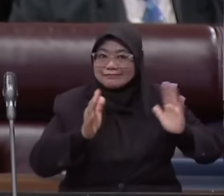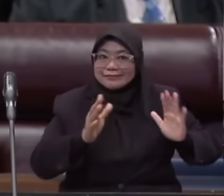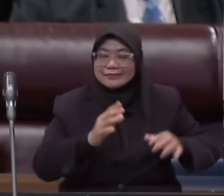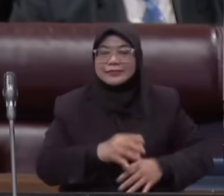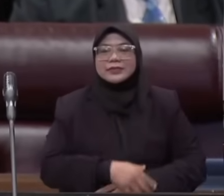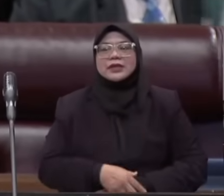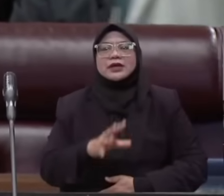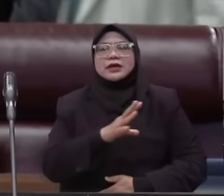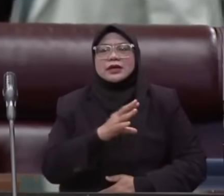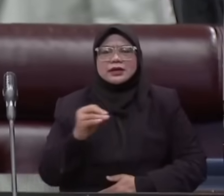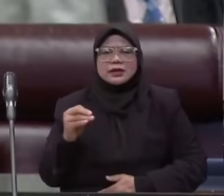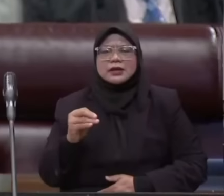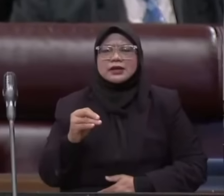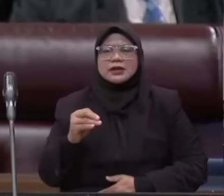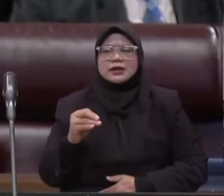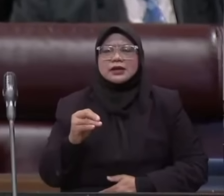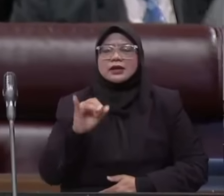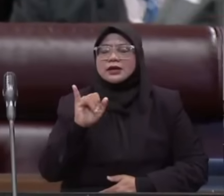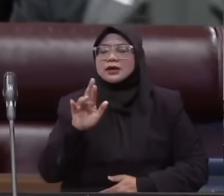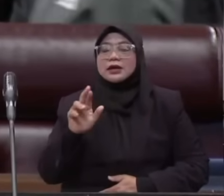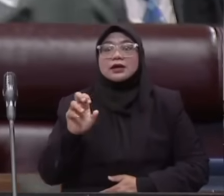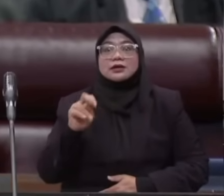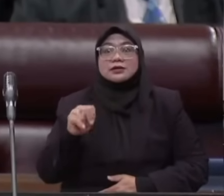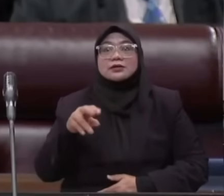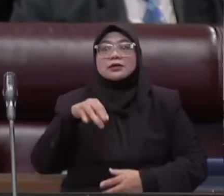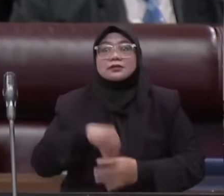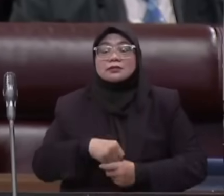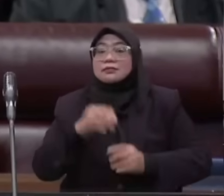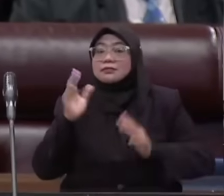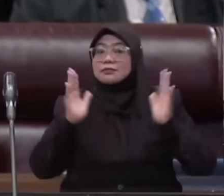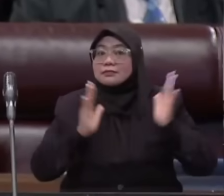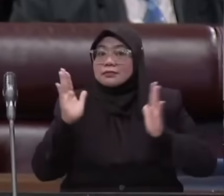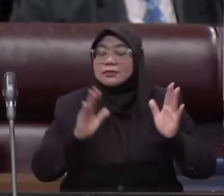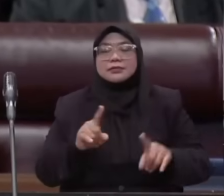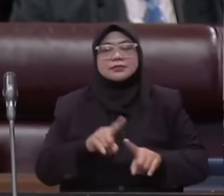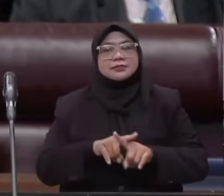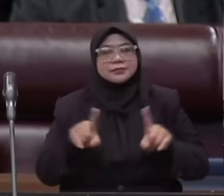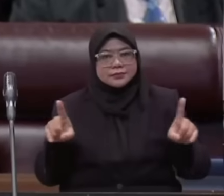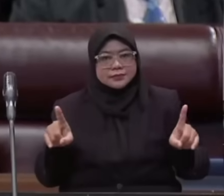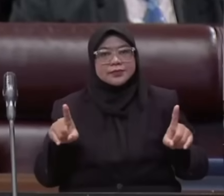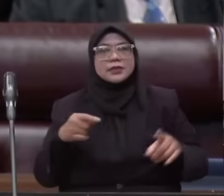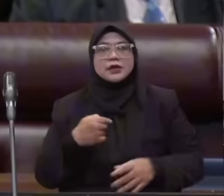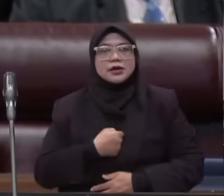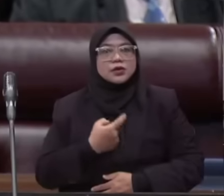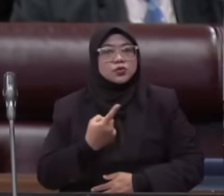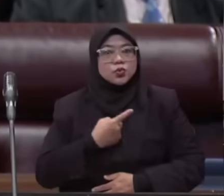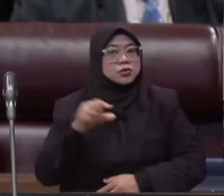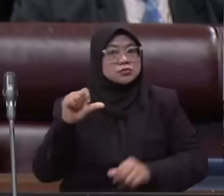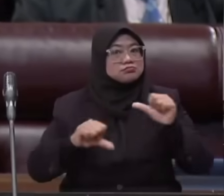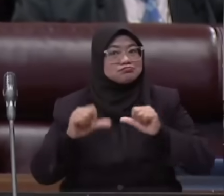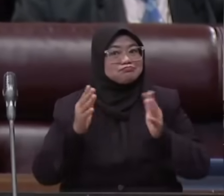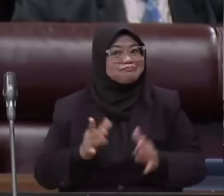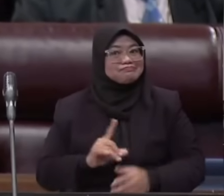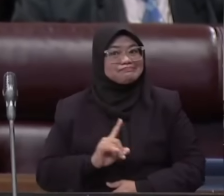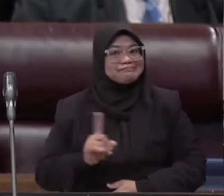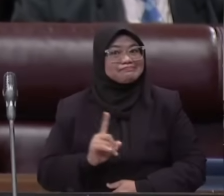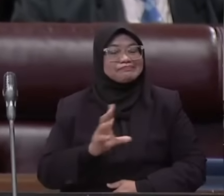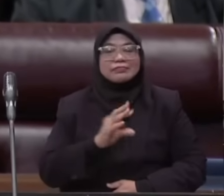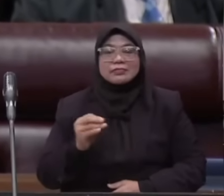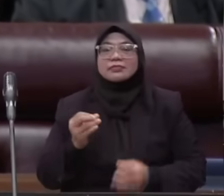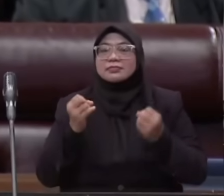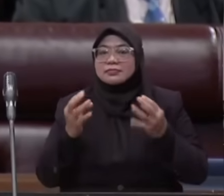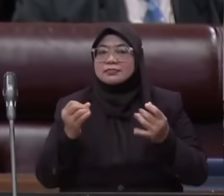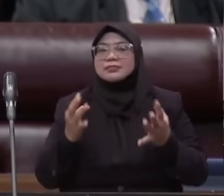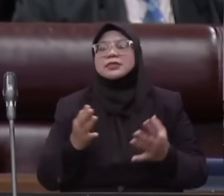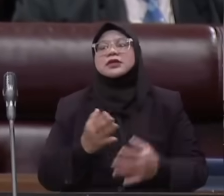klipis yang eee Ayon yang ada di negara kita tetapi ee saya bukan seorang saintis tapi mungkin saya fikir ada banyak